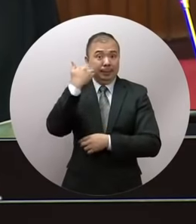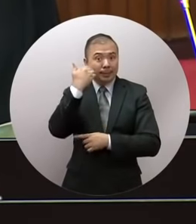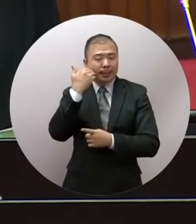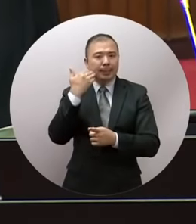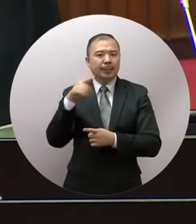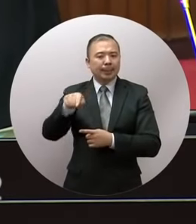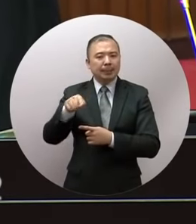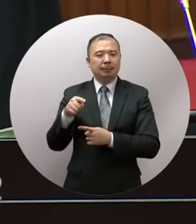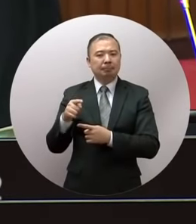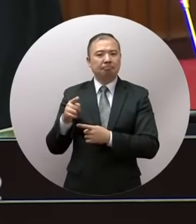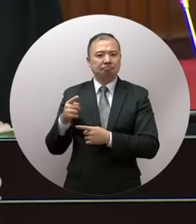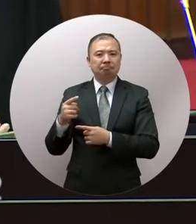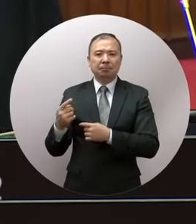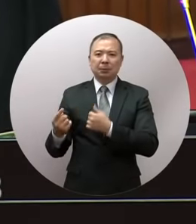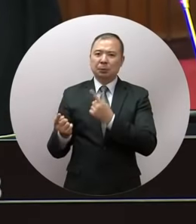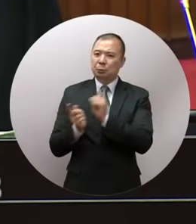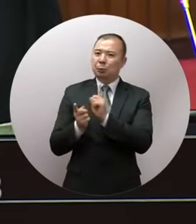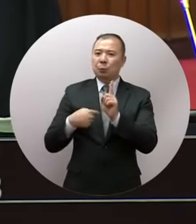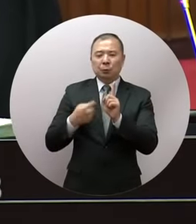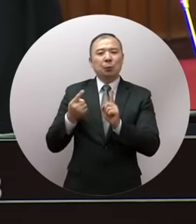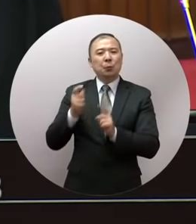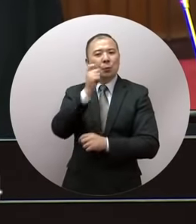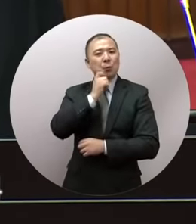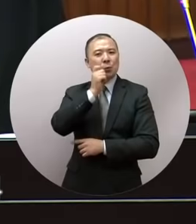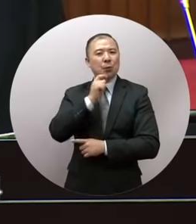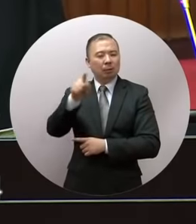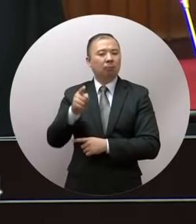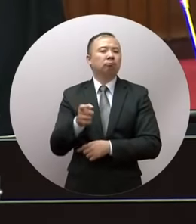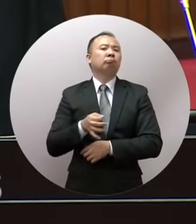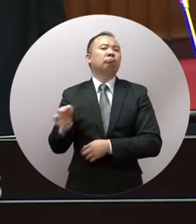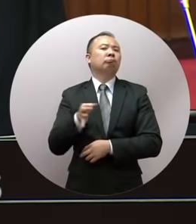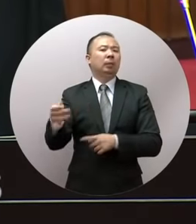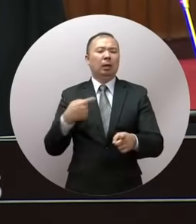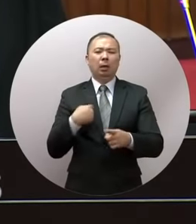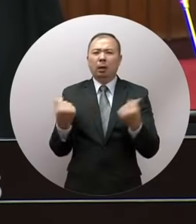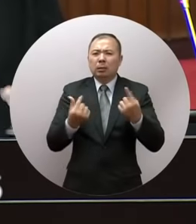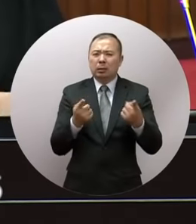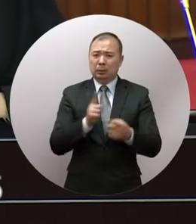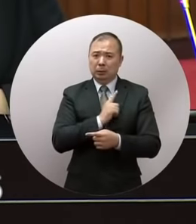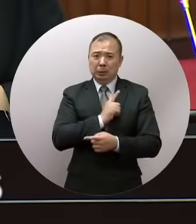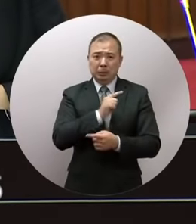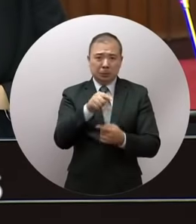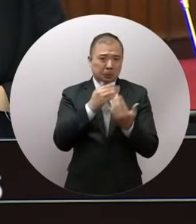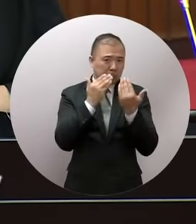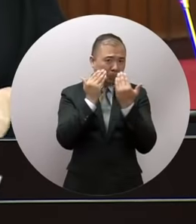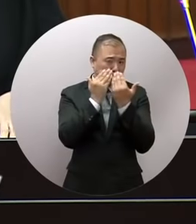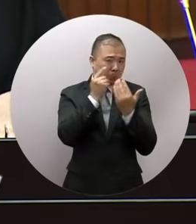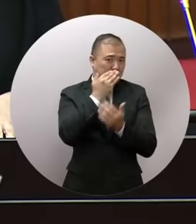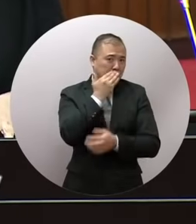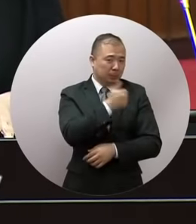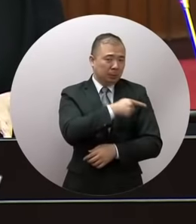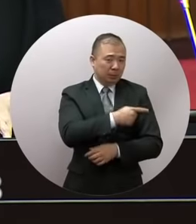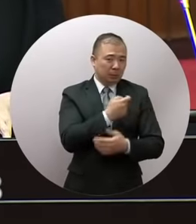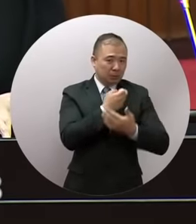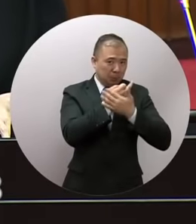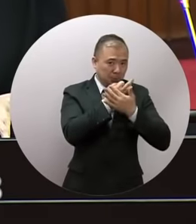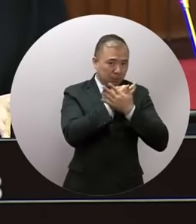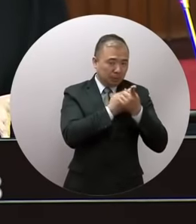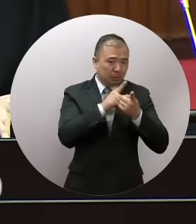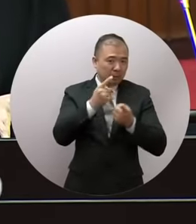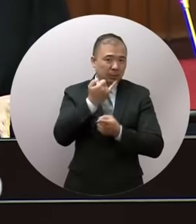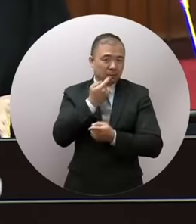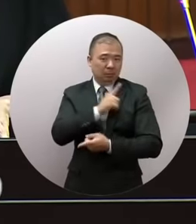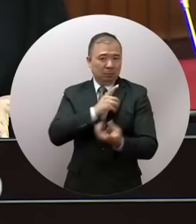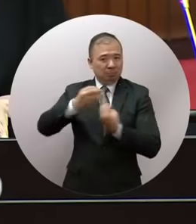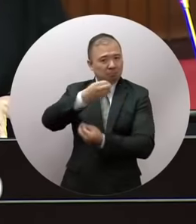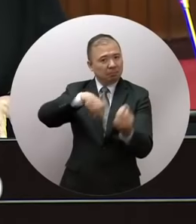较好，好像那个就是变成你的私房钱了，所以基本上这个基本上我是觉得说我们要来讨论这